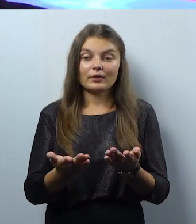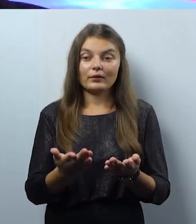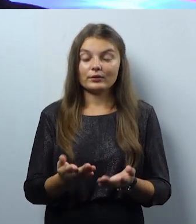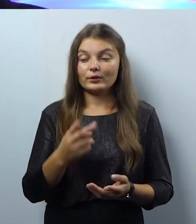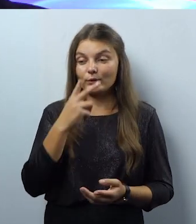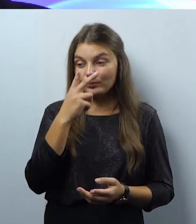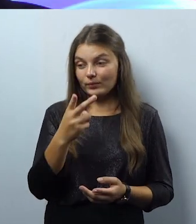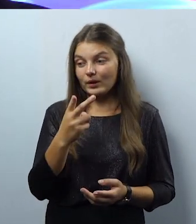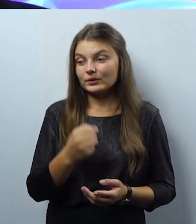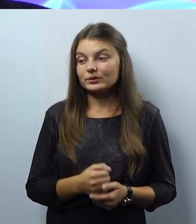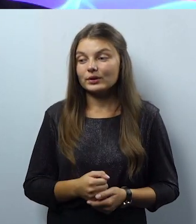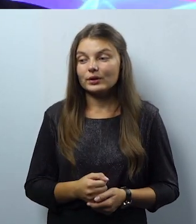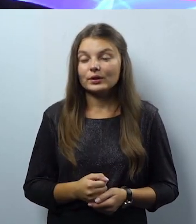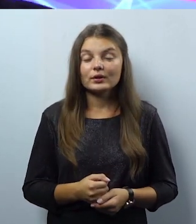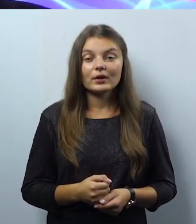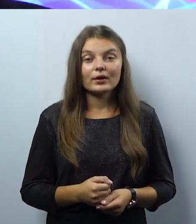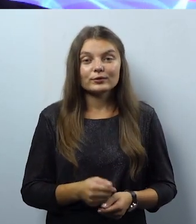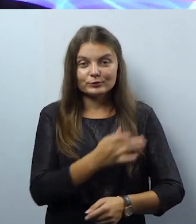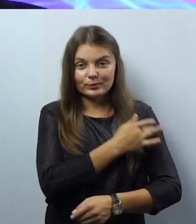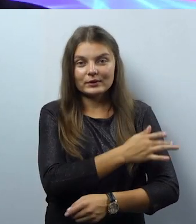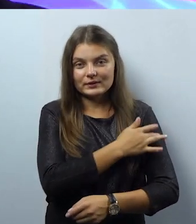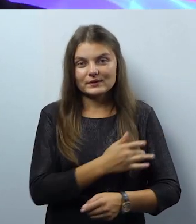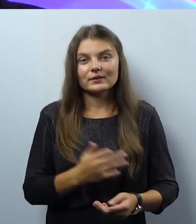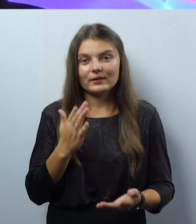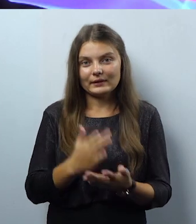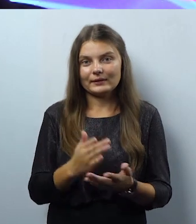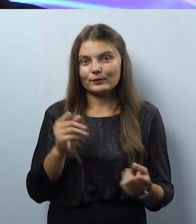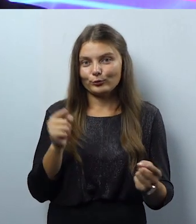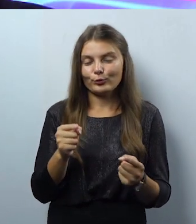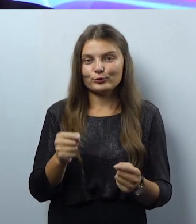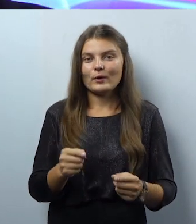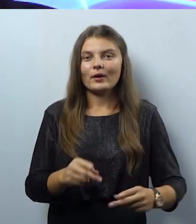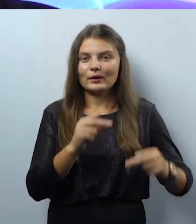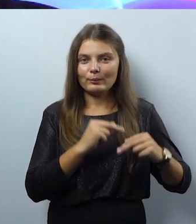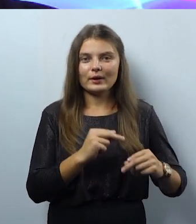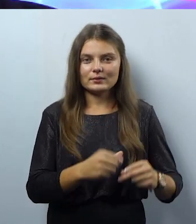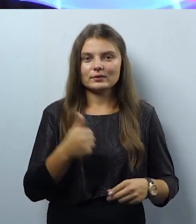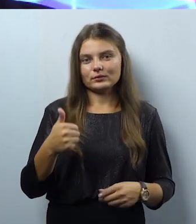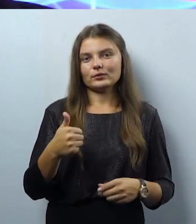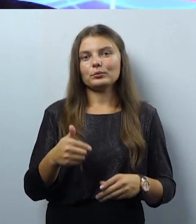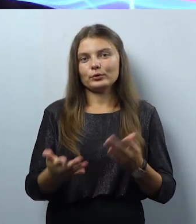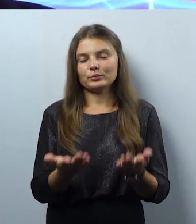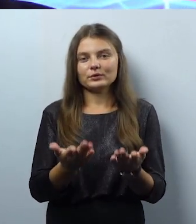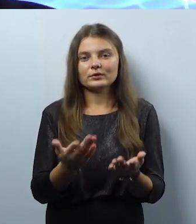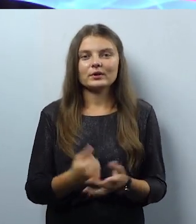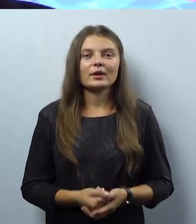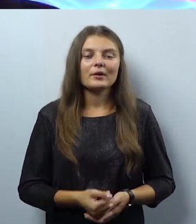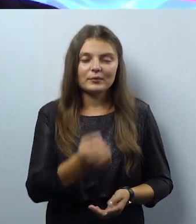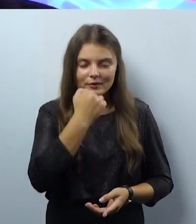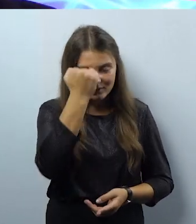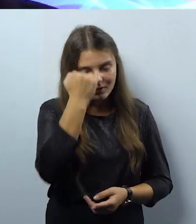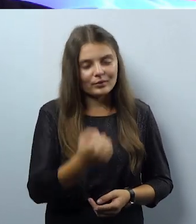з первинки, гордість вже того, що в нас воно відбувається, і воно вже в нас працює. Це такий комплімент пані Оксані, що вона за